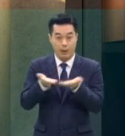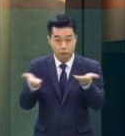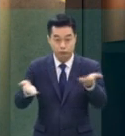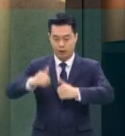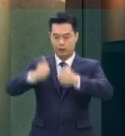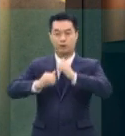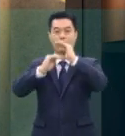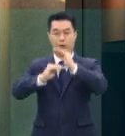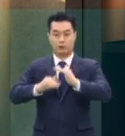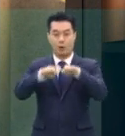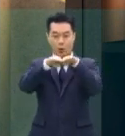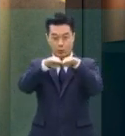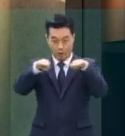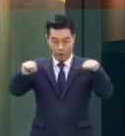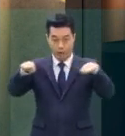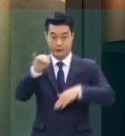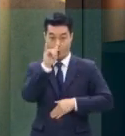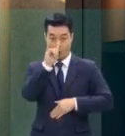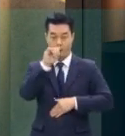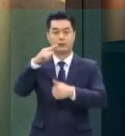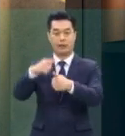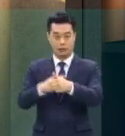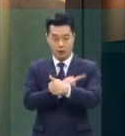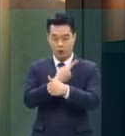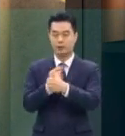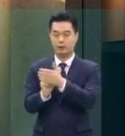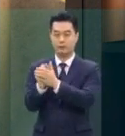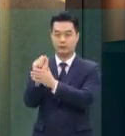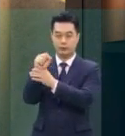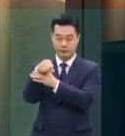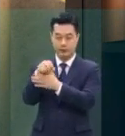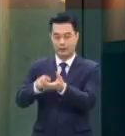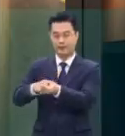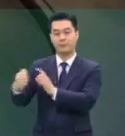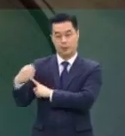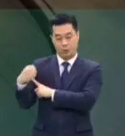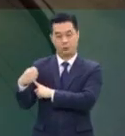0 경성을 높이면 당연히 성장 잠재력도 높아집니다